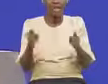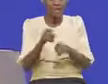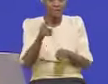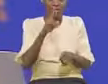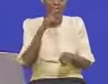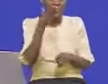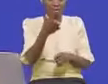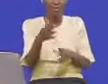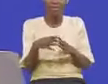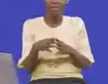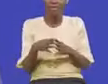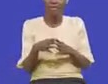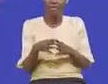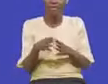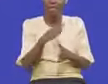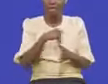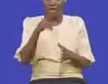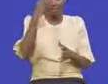Ewe ilafima.